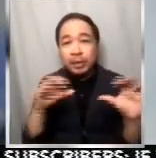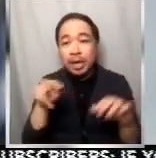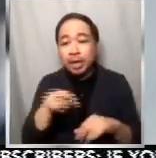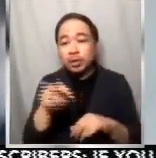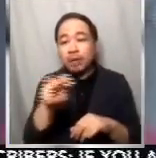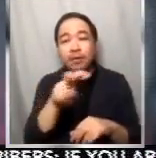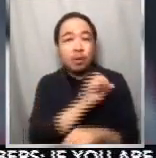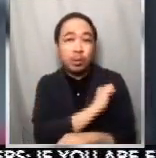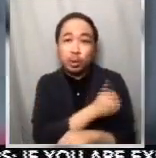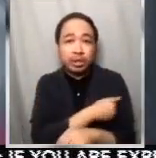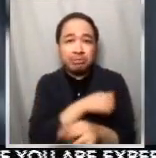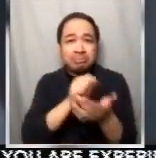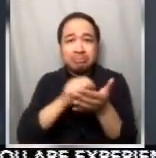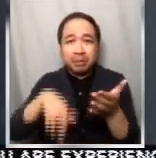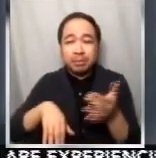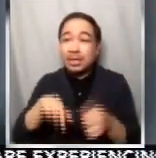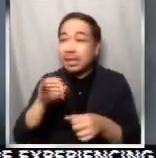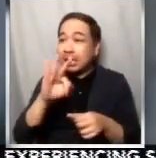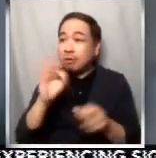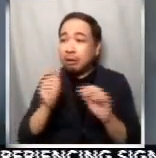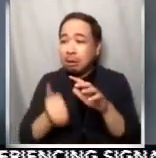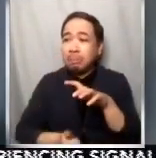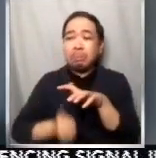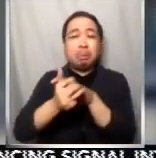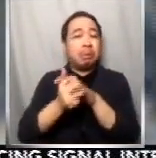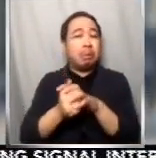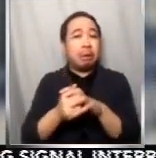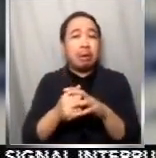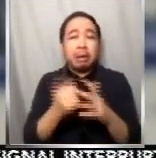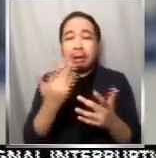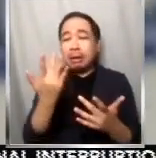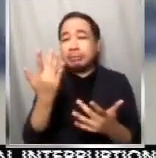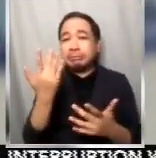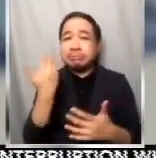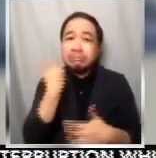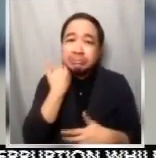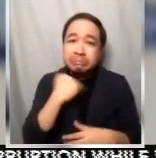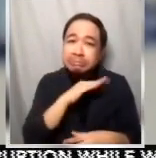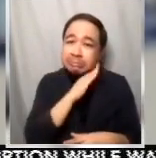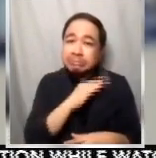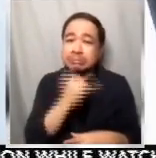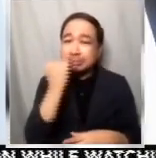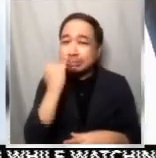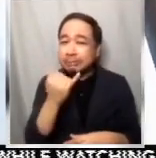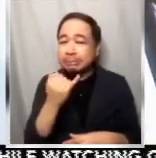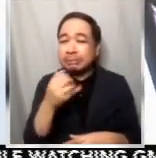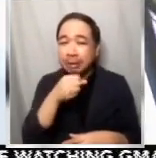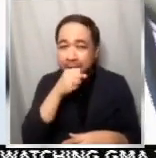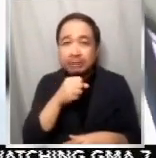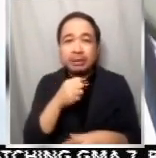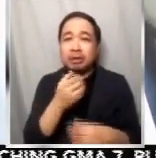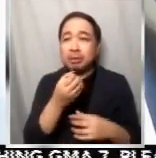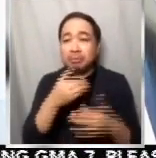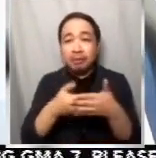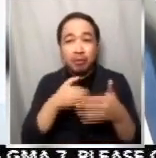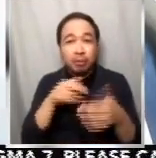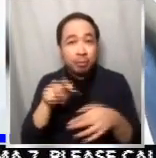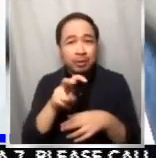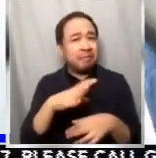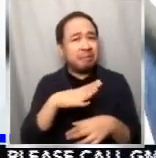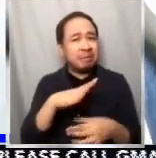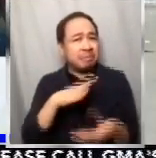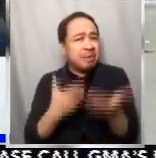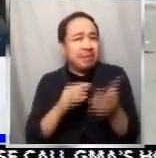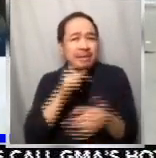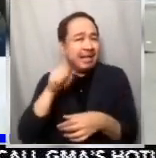symptoms, wala ka rin exposure bago ka bumiyahe, eh hindi ka naman talaga kailangan i-test. Baka raw sapat na ang clinical assessment